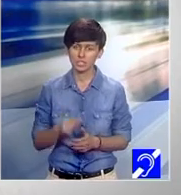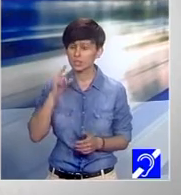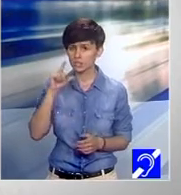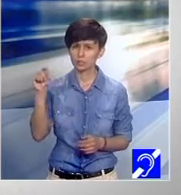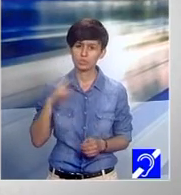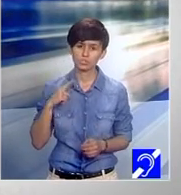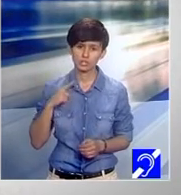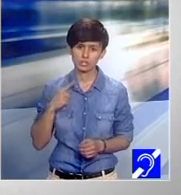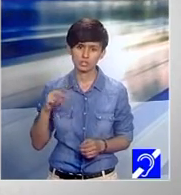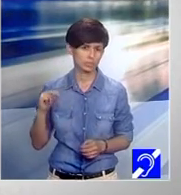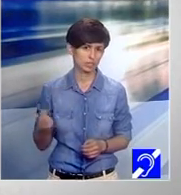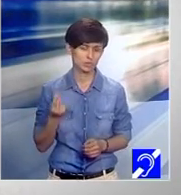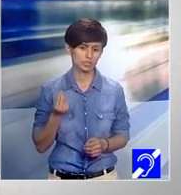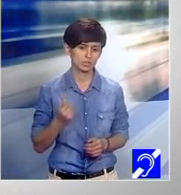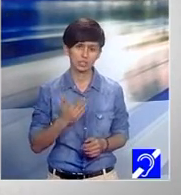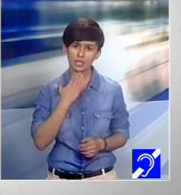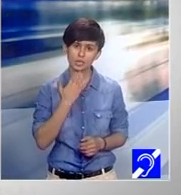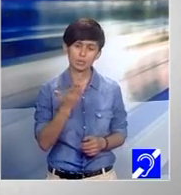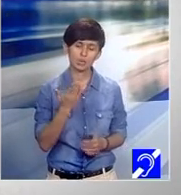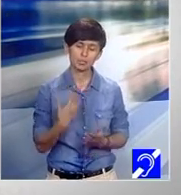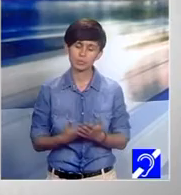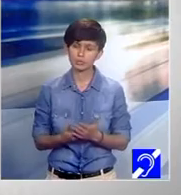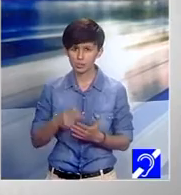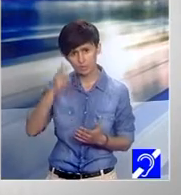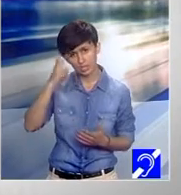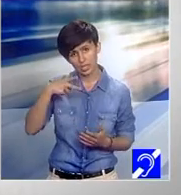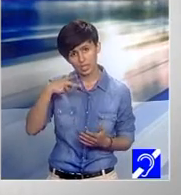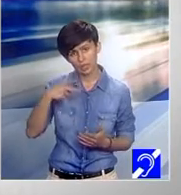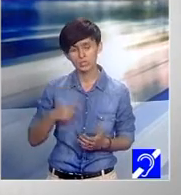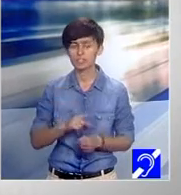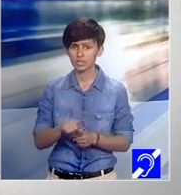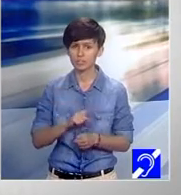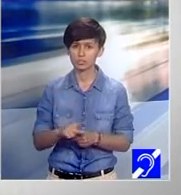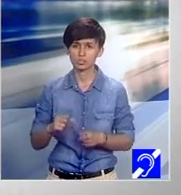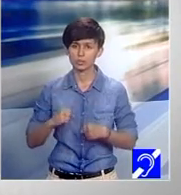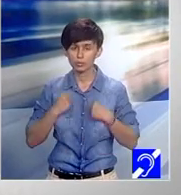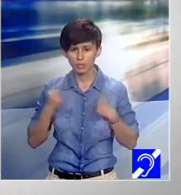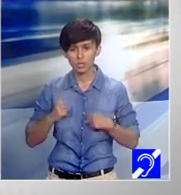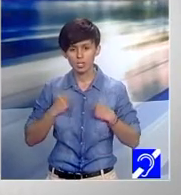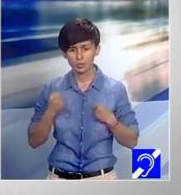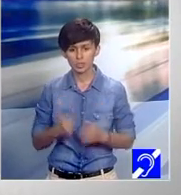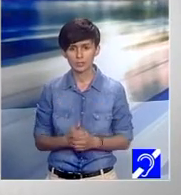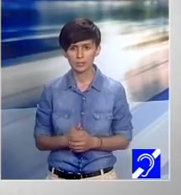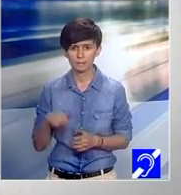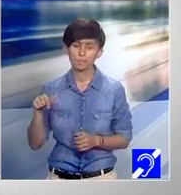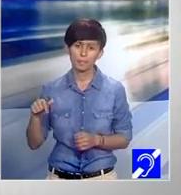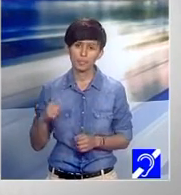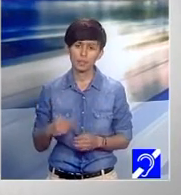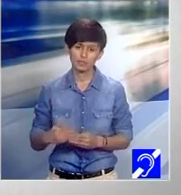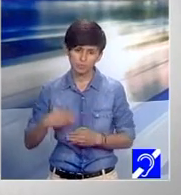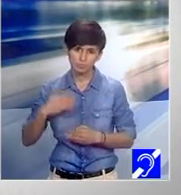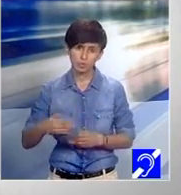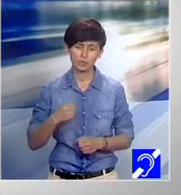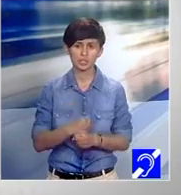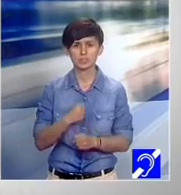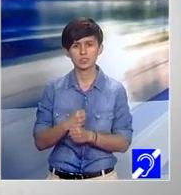incredibile. Mi-au mulțumit că în sfârșit au înțeles o chestiune practic. Ele vor lucra la un moment dat pe, mă rog,